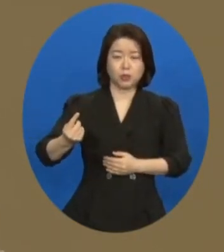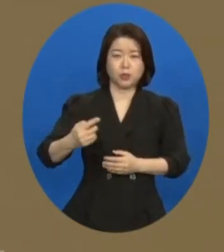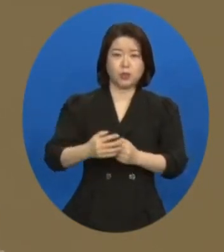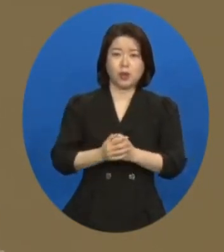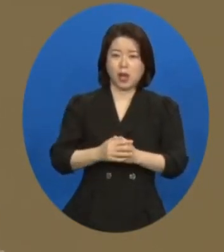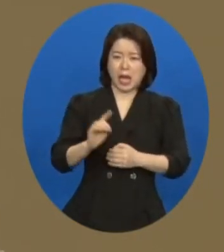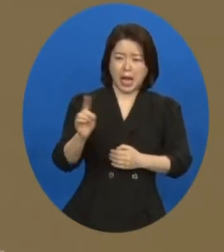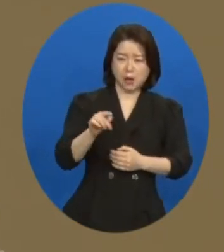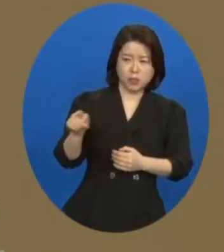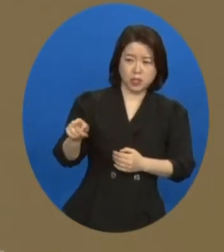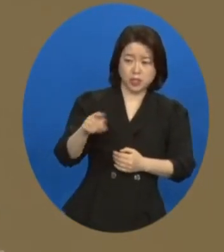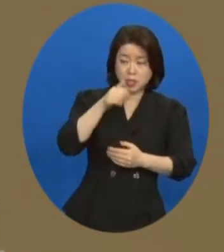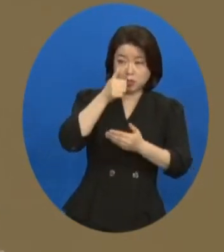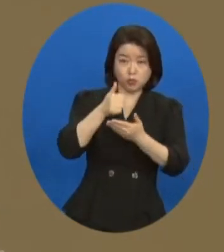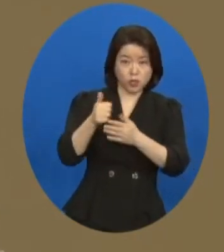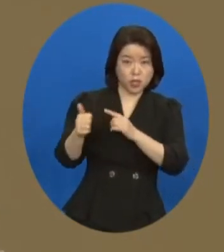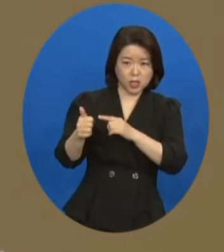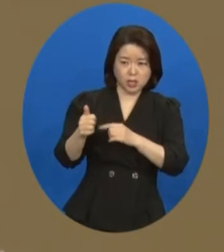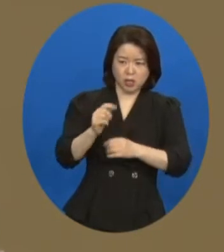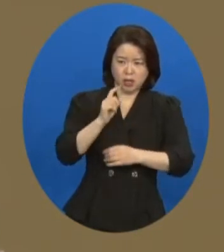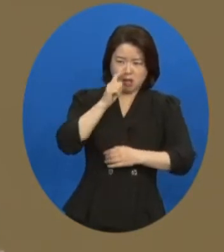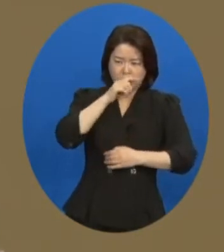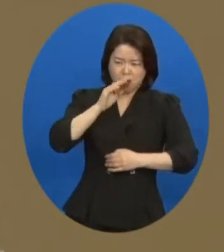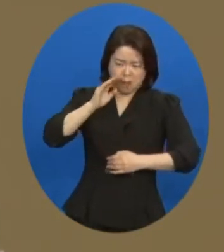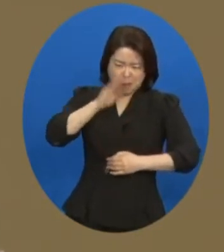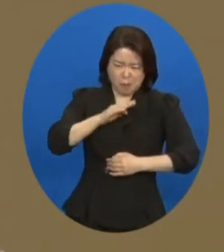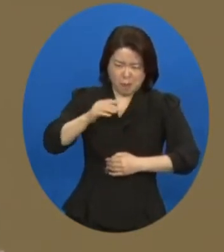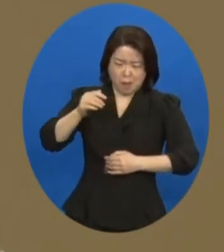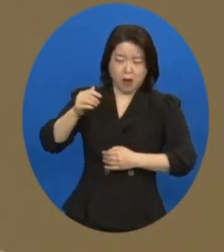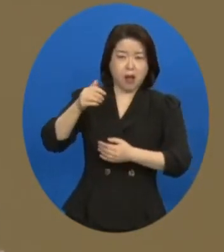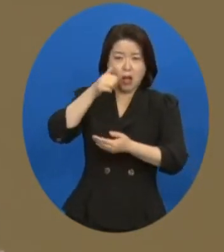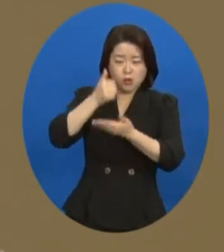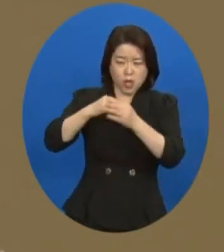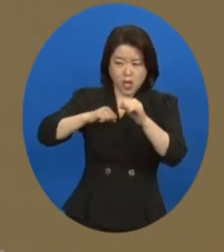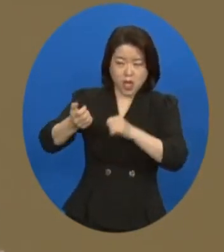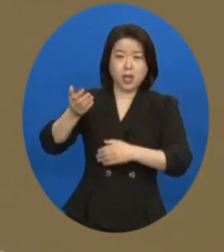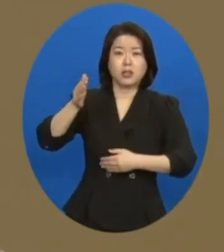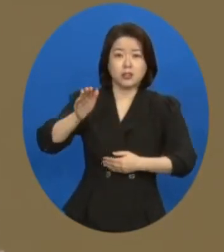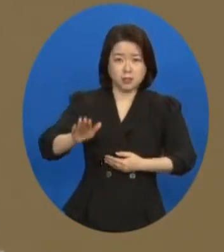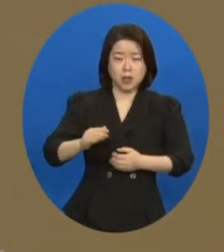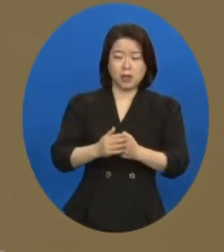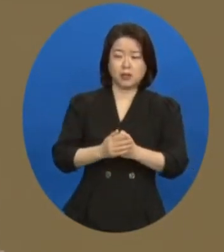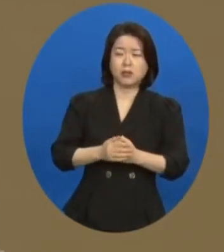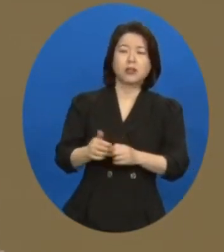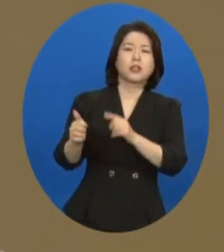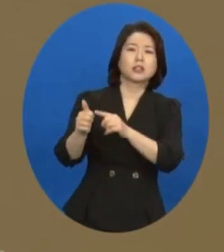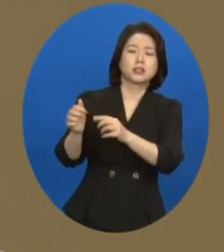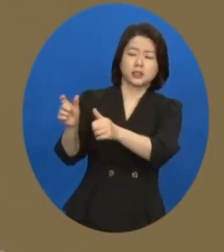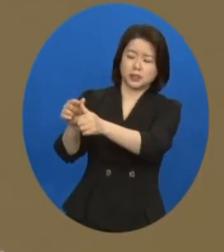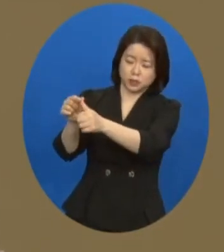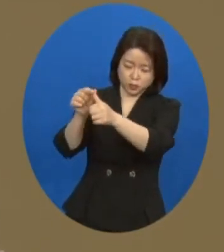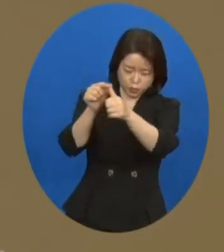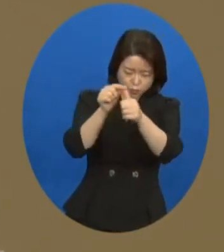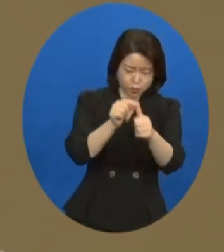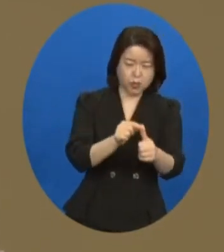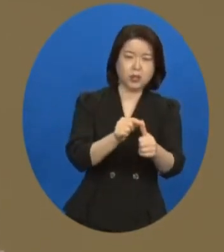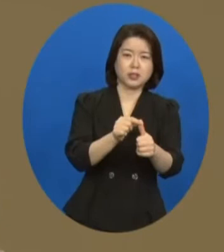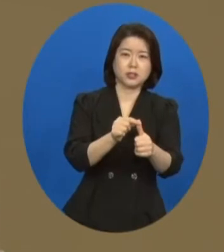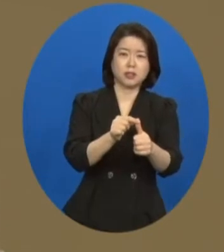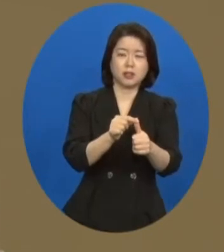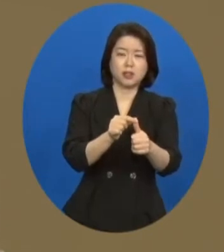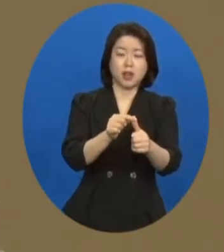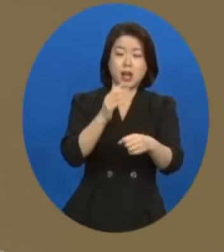아무리 그걸 더럽고 악한 죄인이라 할지라도 그를 구원하여 그가